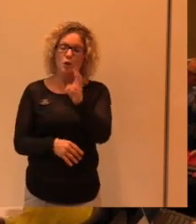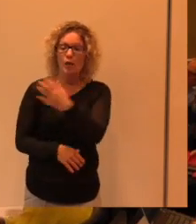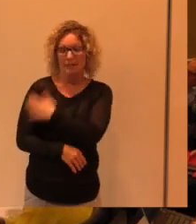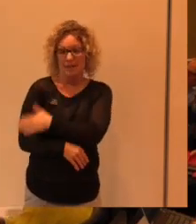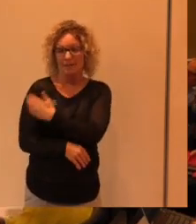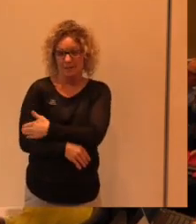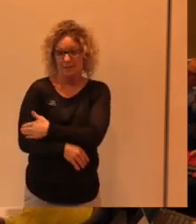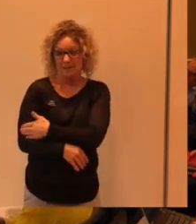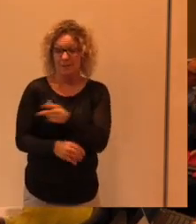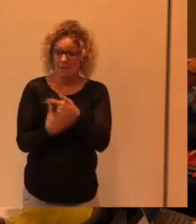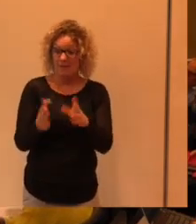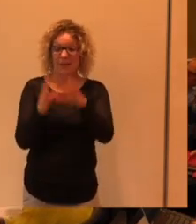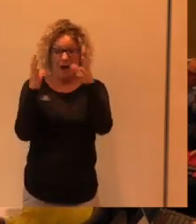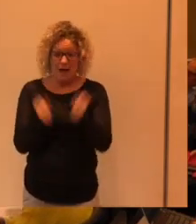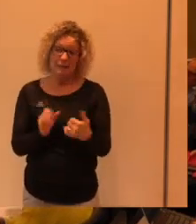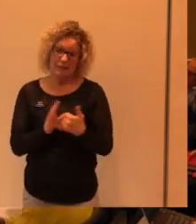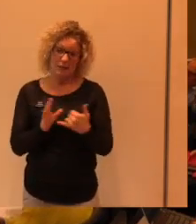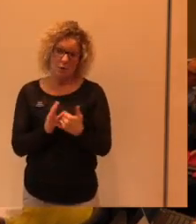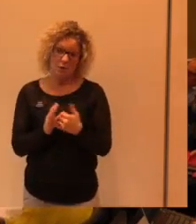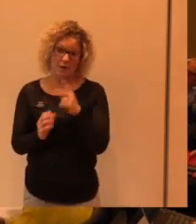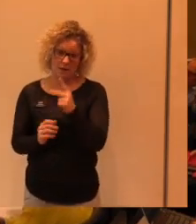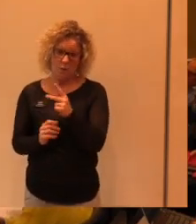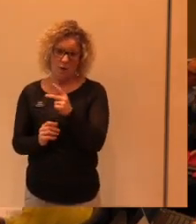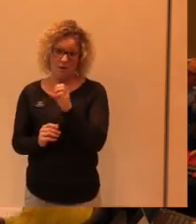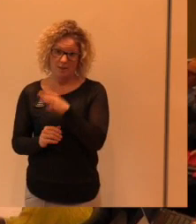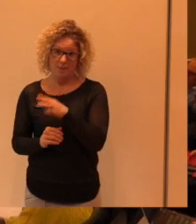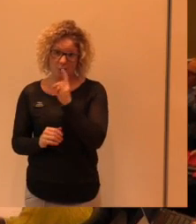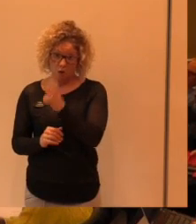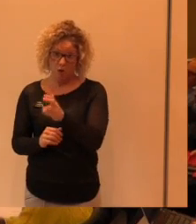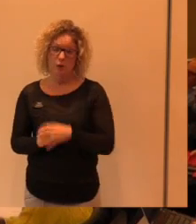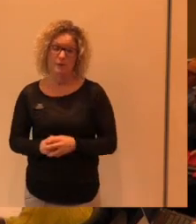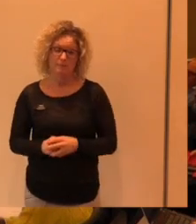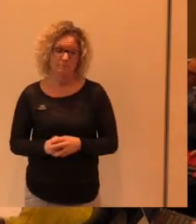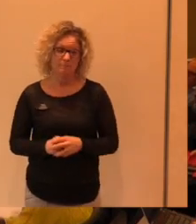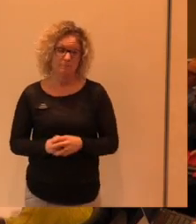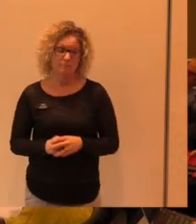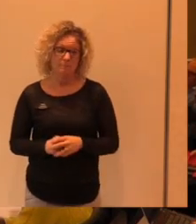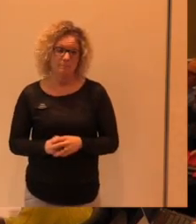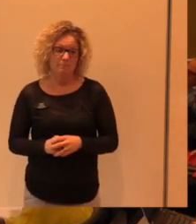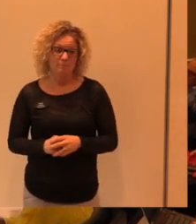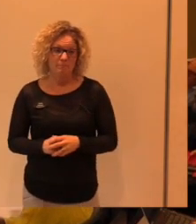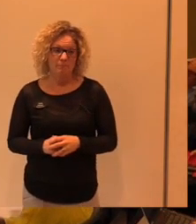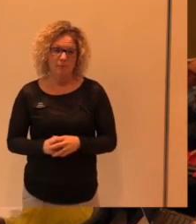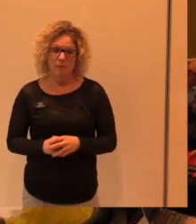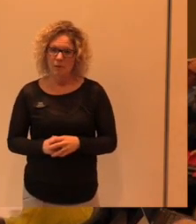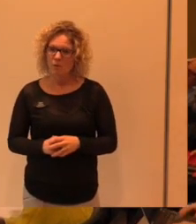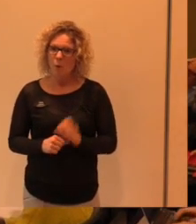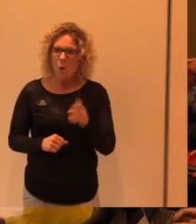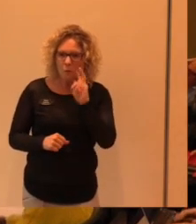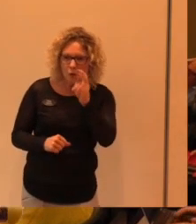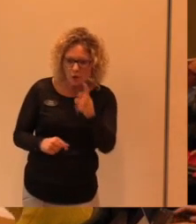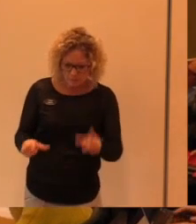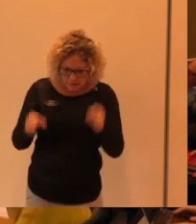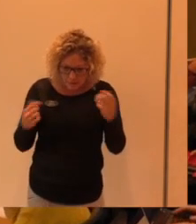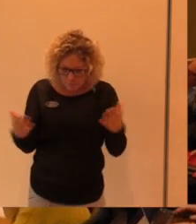som visar allt innehåll i K-samsök helt enkelt. Och det som man kan hitta då